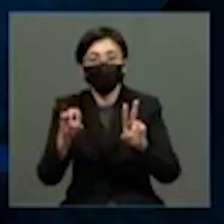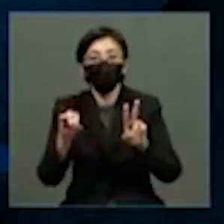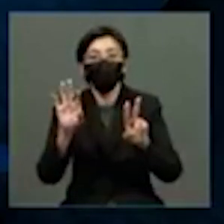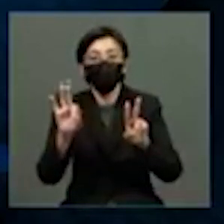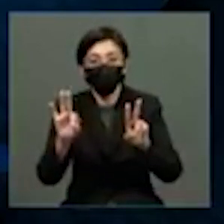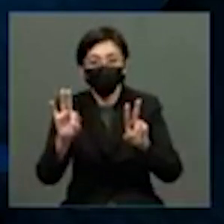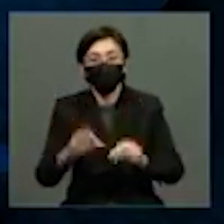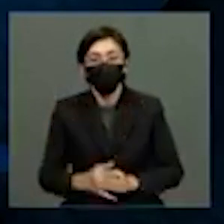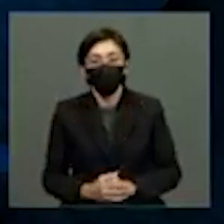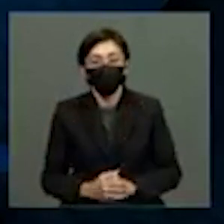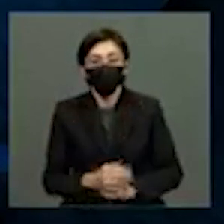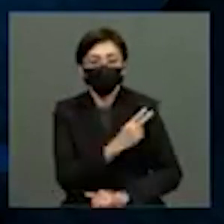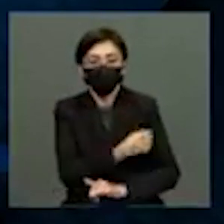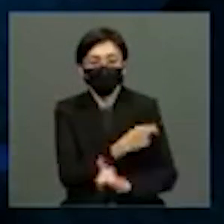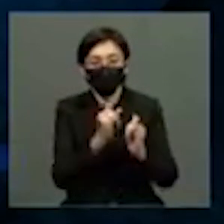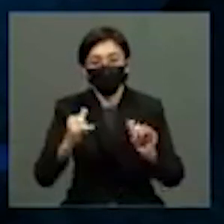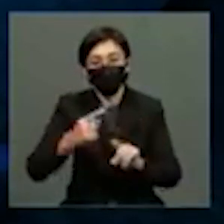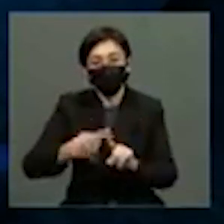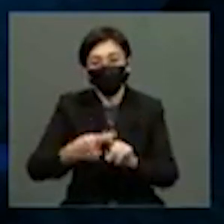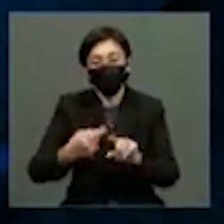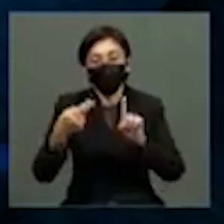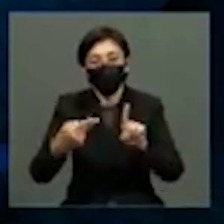21,579 อยู่ในโรงพยาบาลสนาม